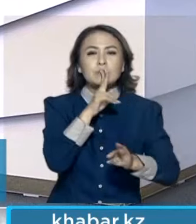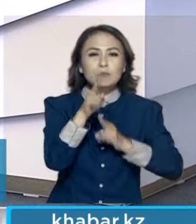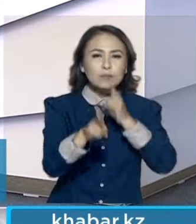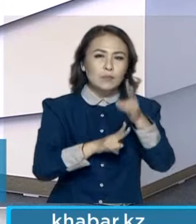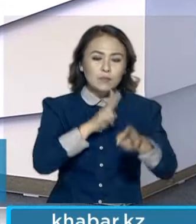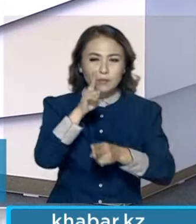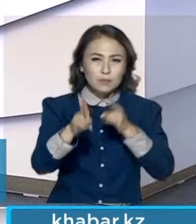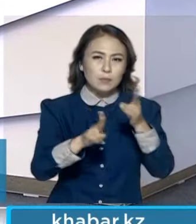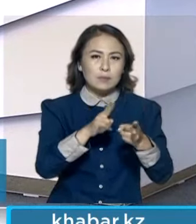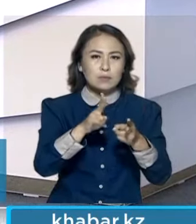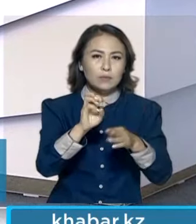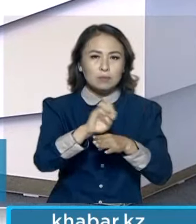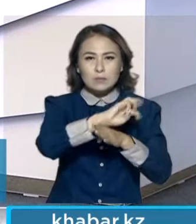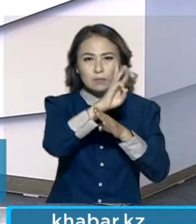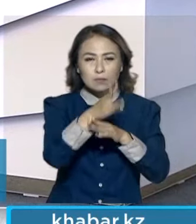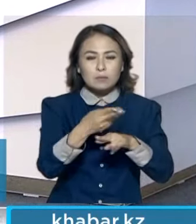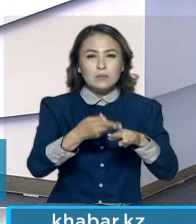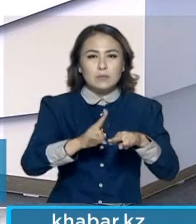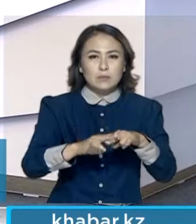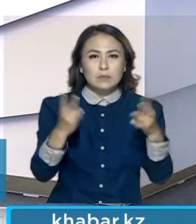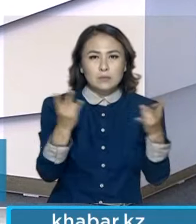өтінімге обеспечение жасаудың түрі бар. Осы